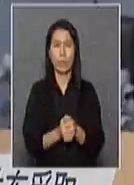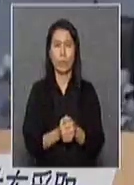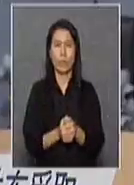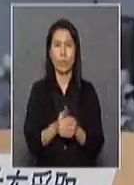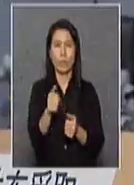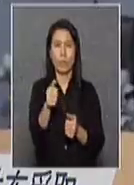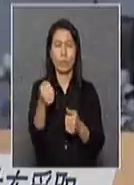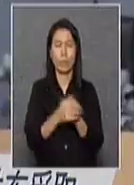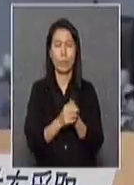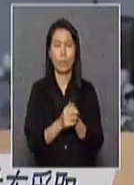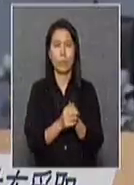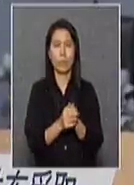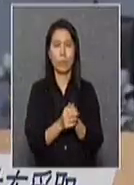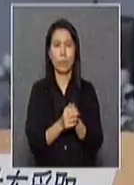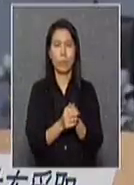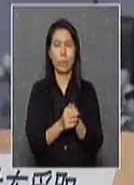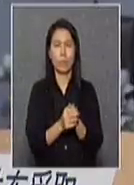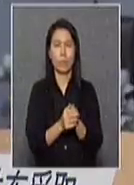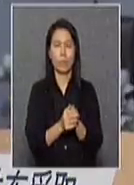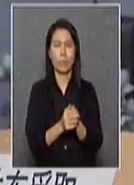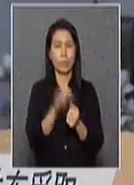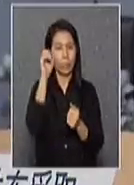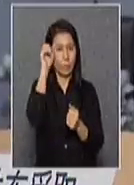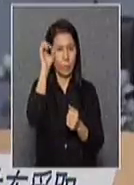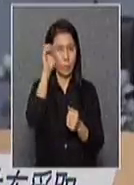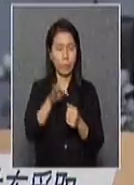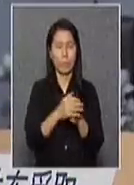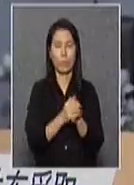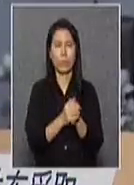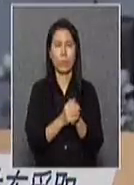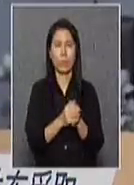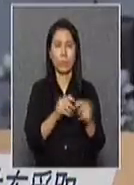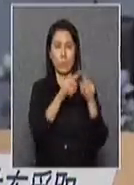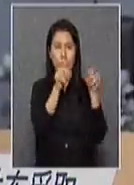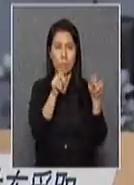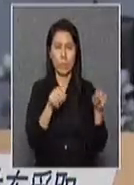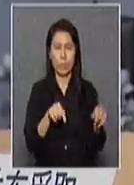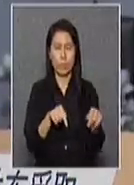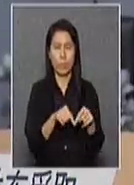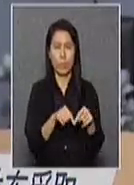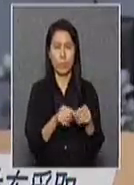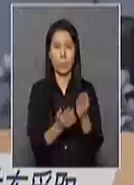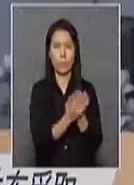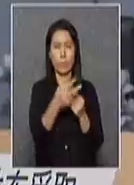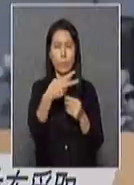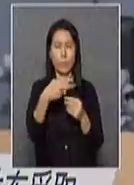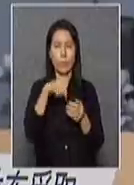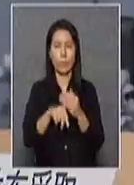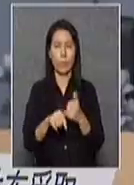席，我動議載列於講稿附錄二的